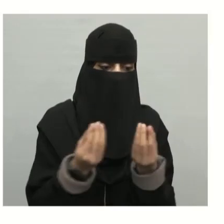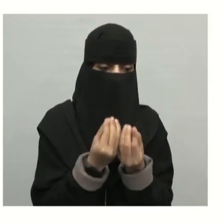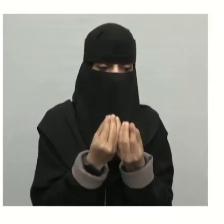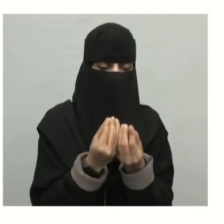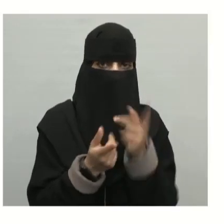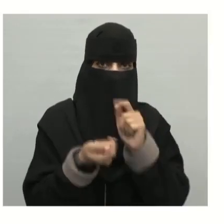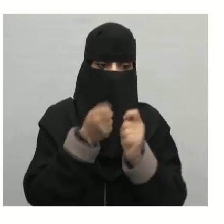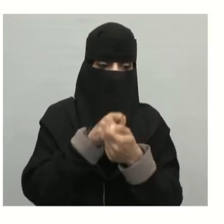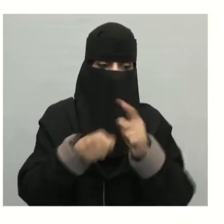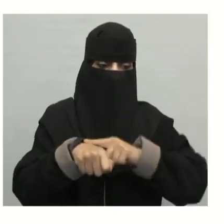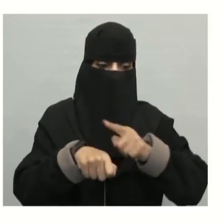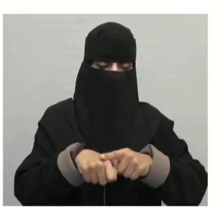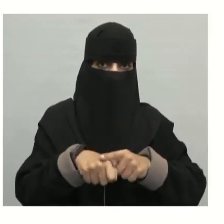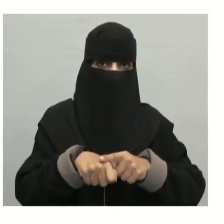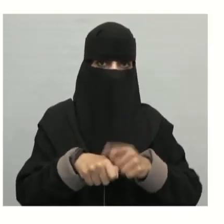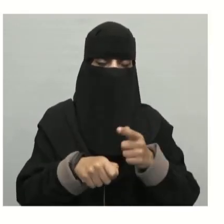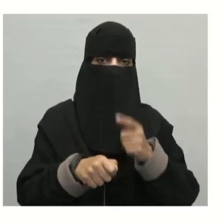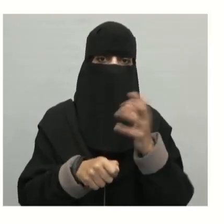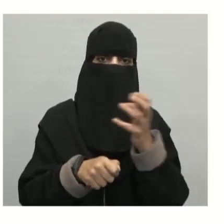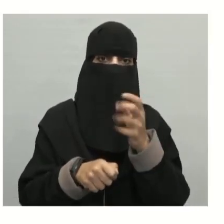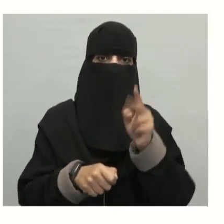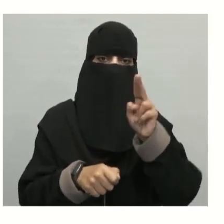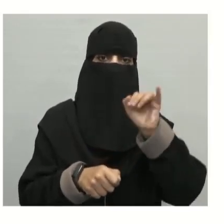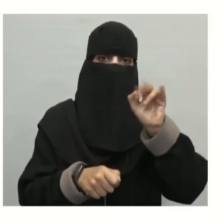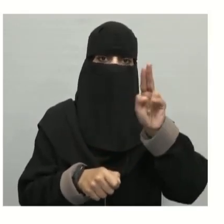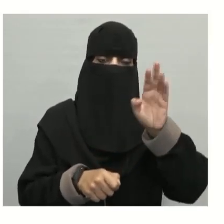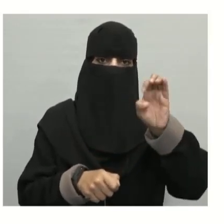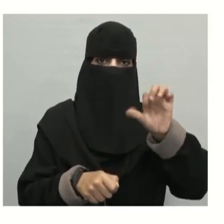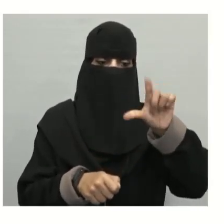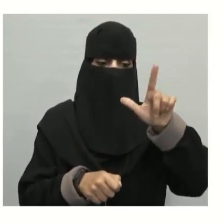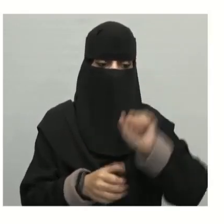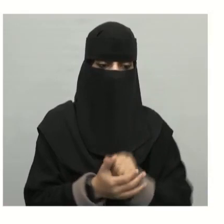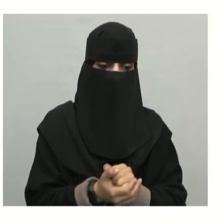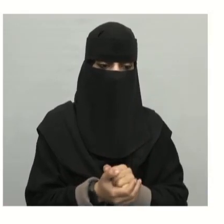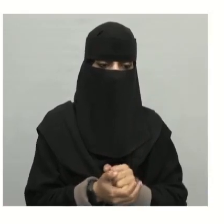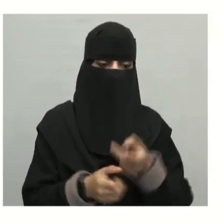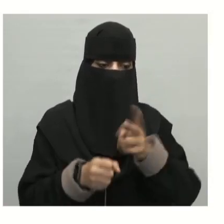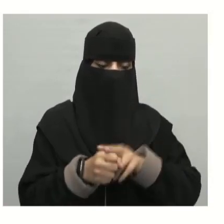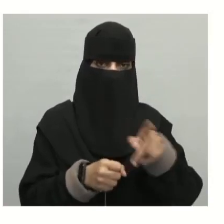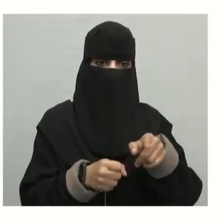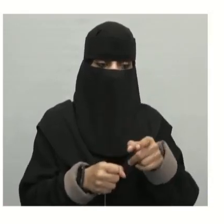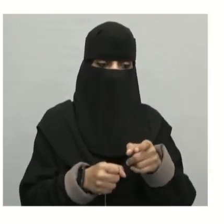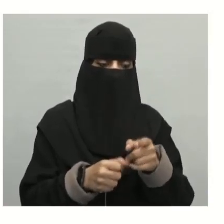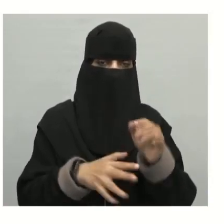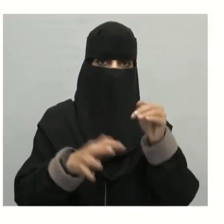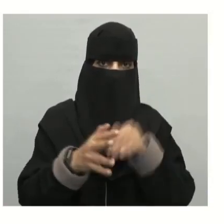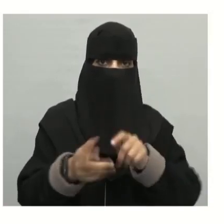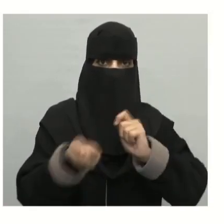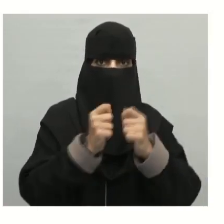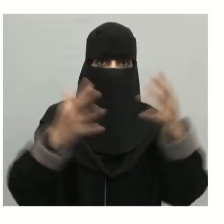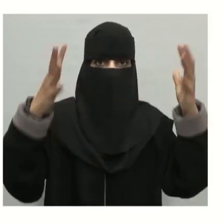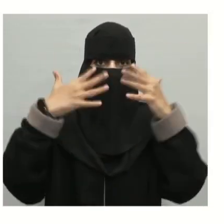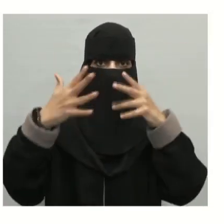يتحول الى صخر متحول نعود هنا الصخر الناري اذا حدث له تجويه وتعريه